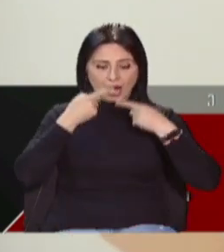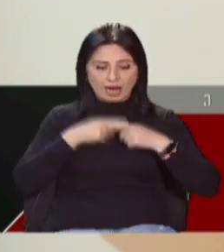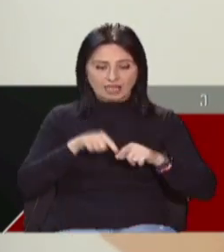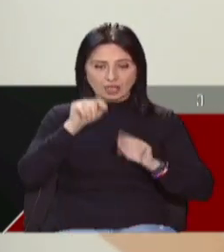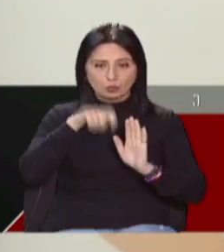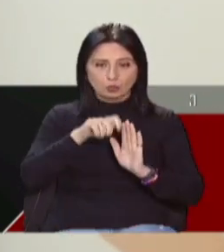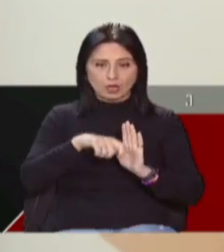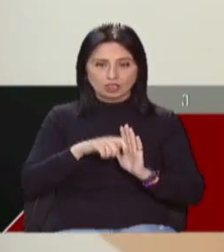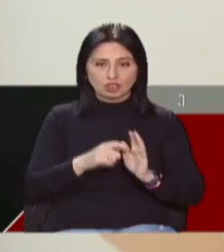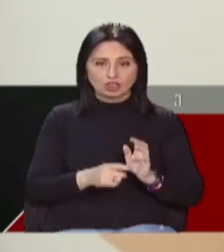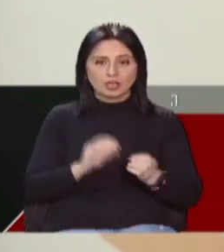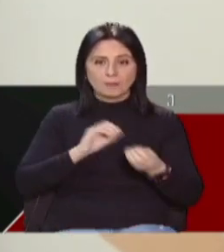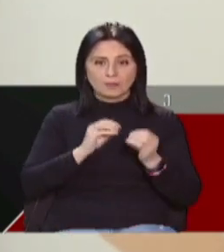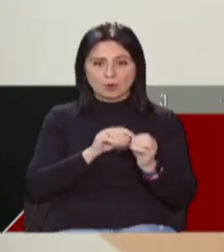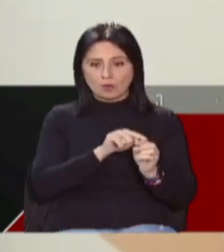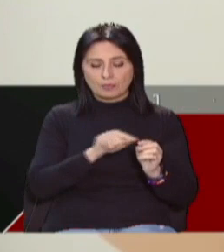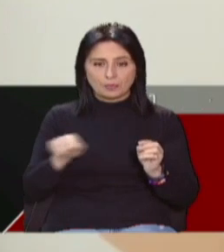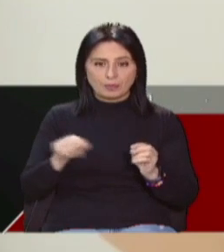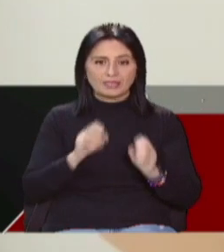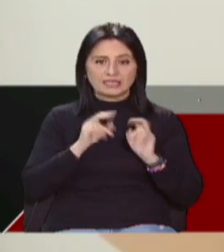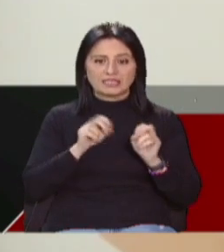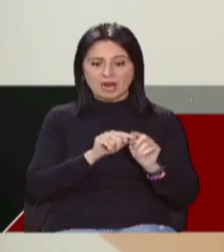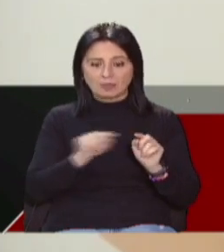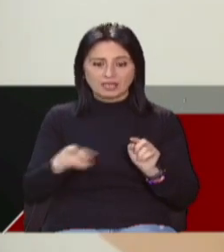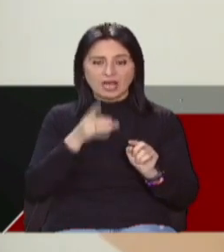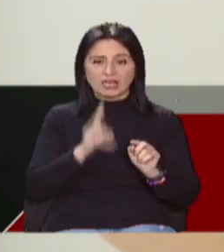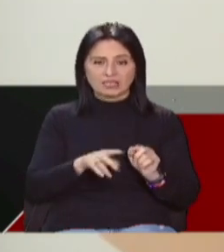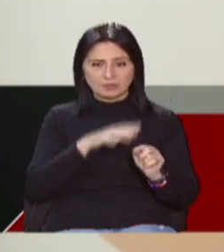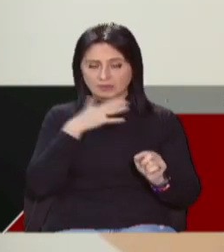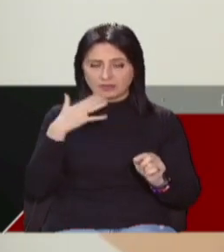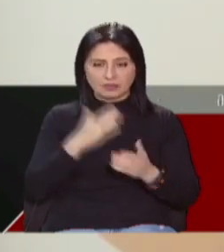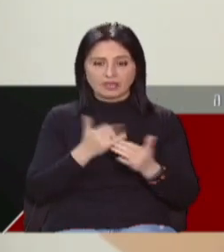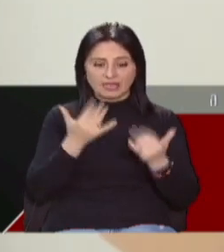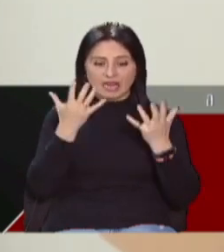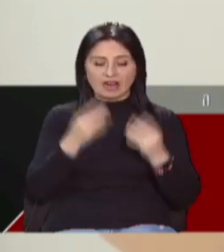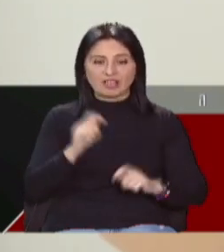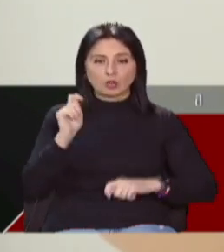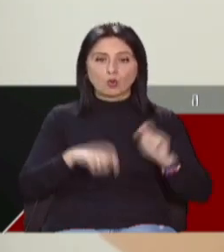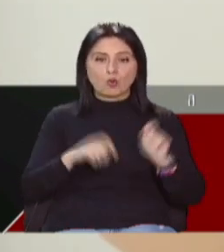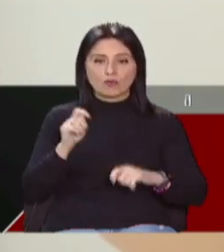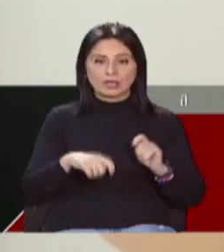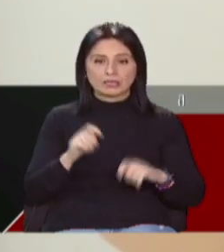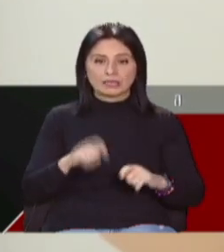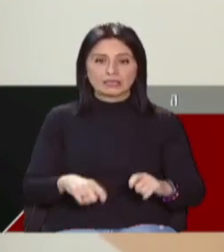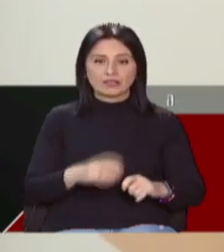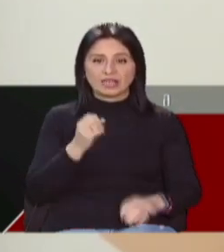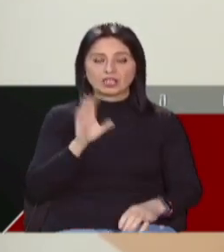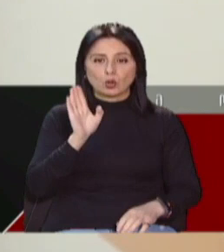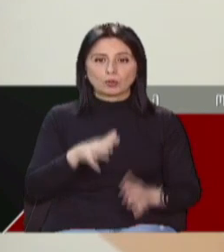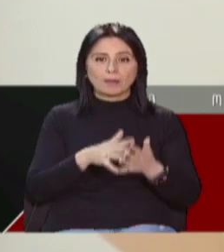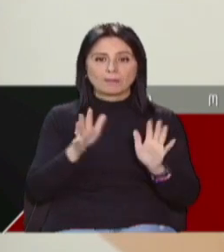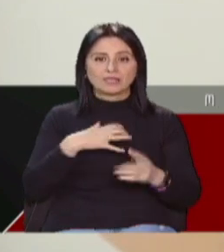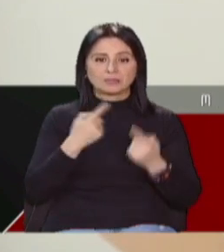არქიტექტურაში გამოწვევებს, საფრთხეებს და რისკებს, დღევანდელი კონფერენცია კიდევ უფრო